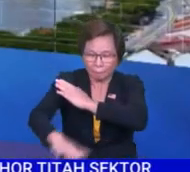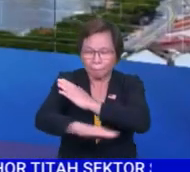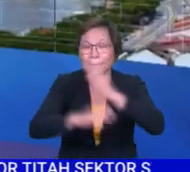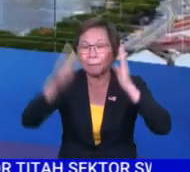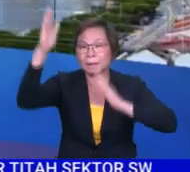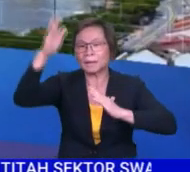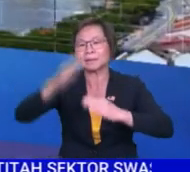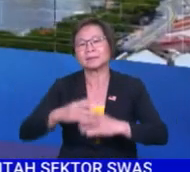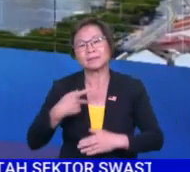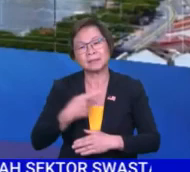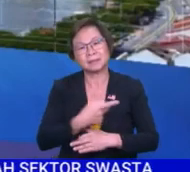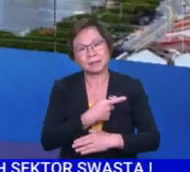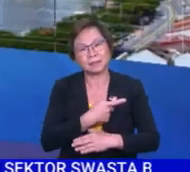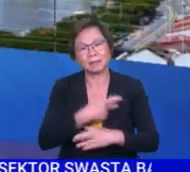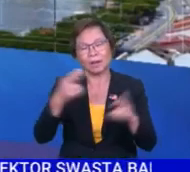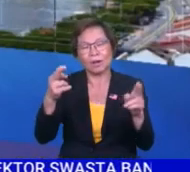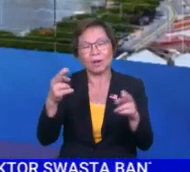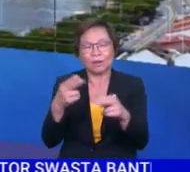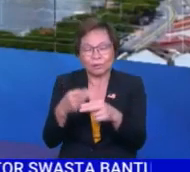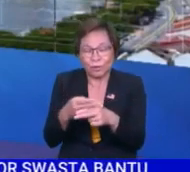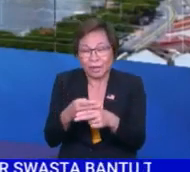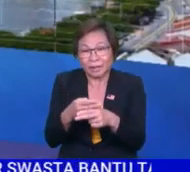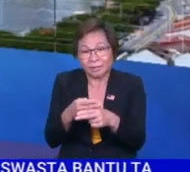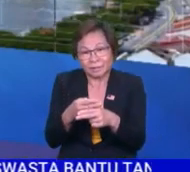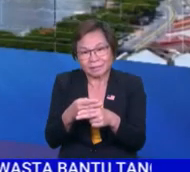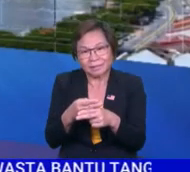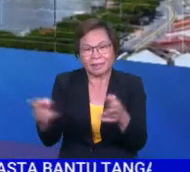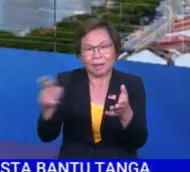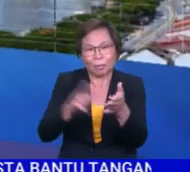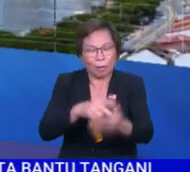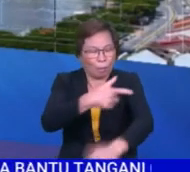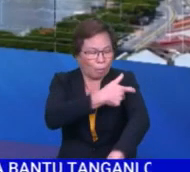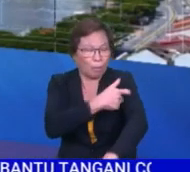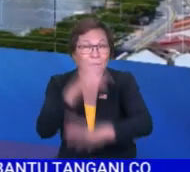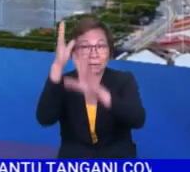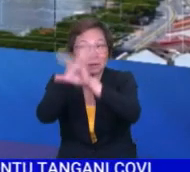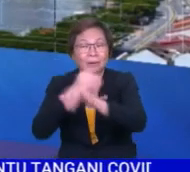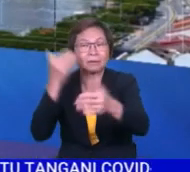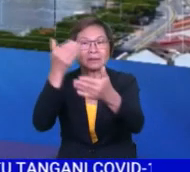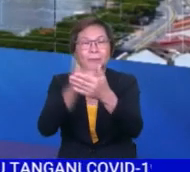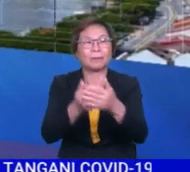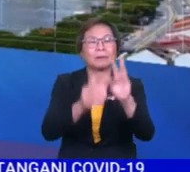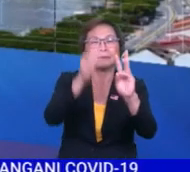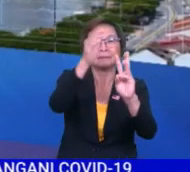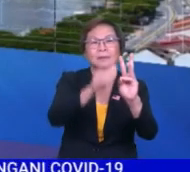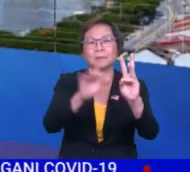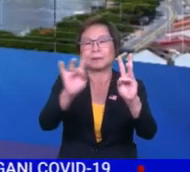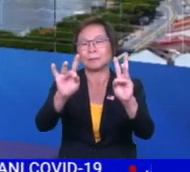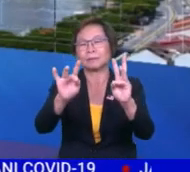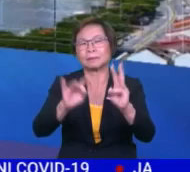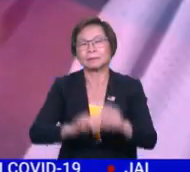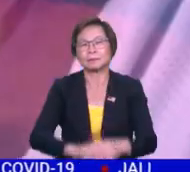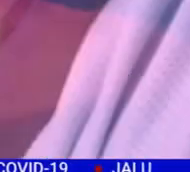I was there strusnya kita ikuti ringkasan laporan prestasi maksimal siswa stakat 6